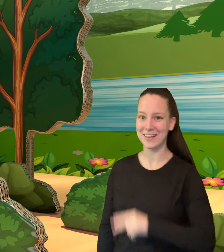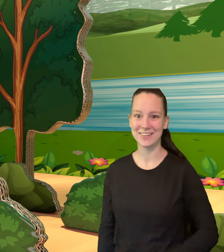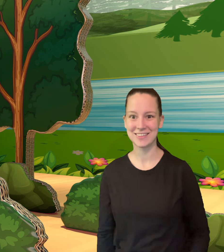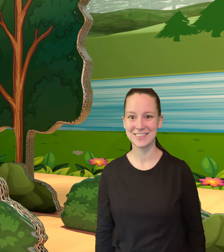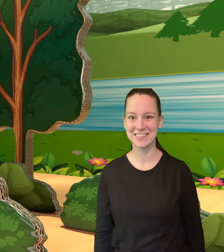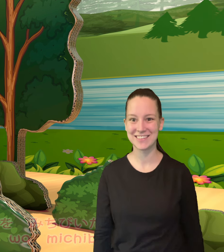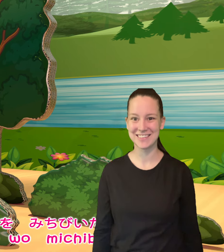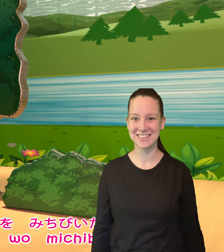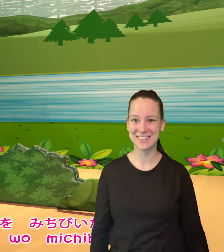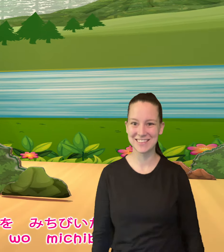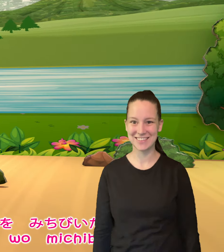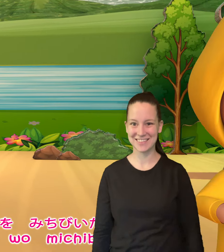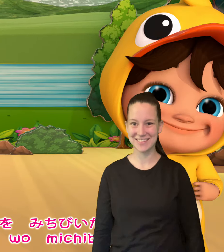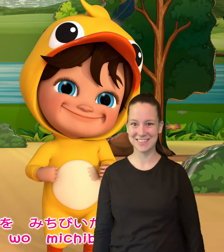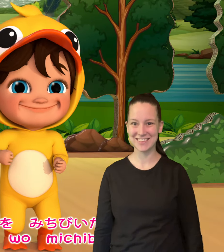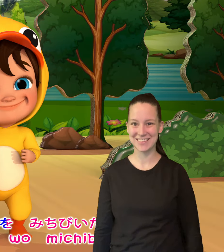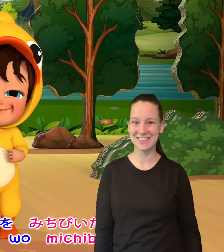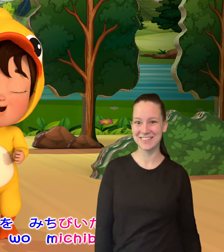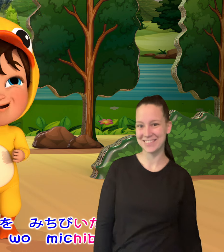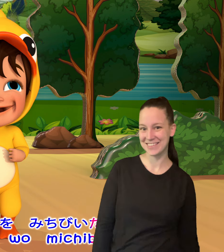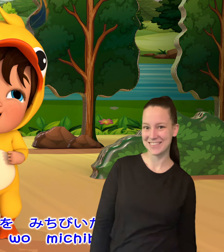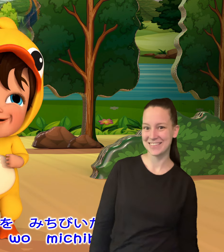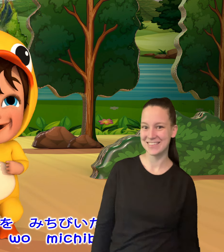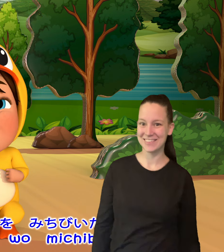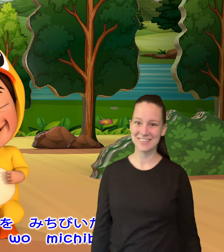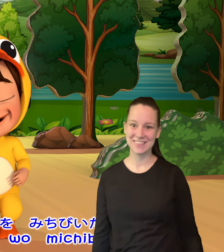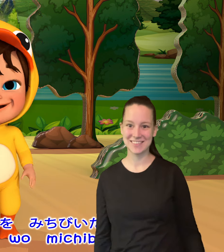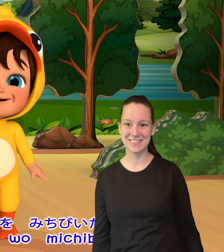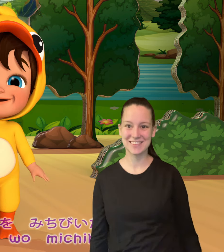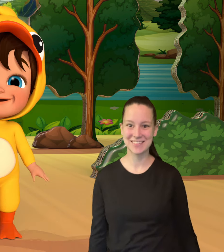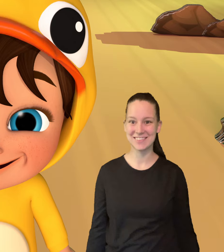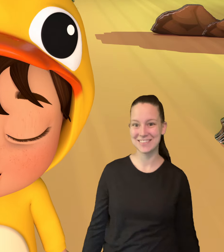た他のアヒを導い